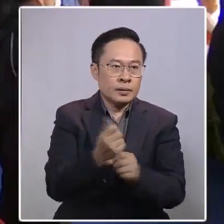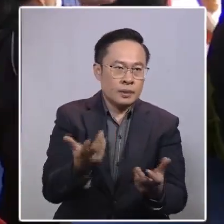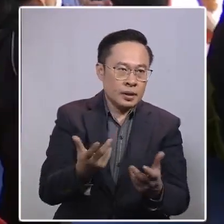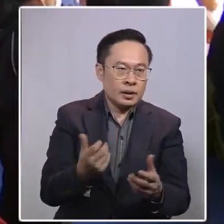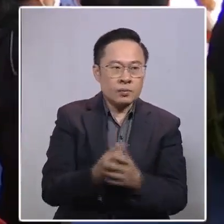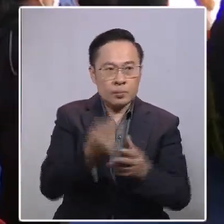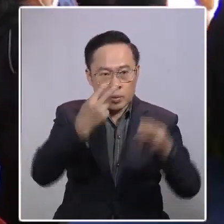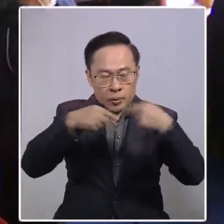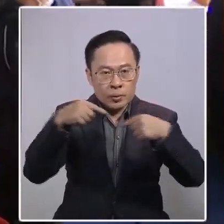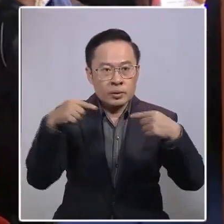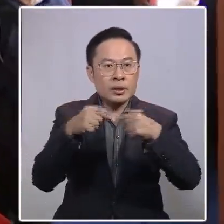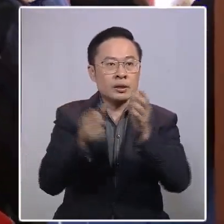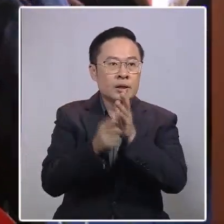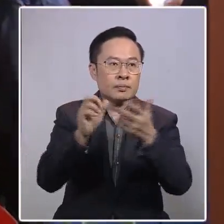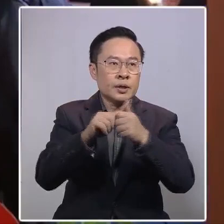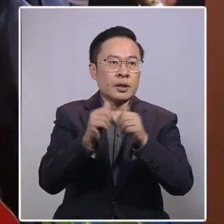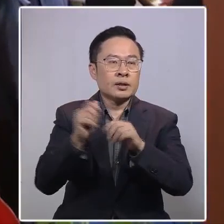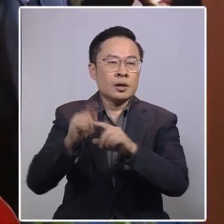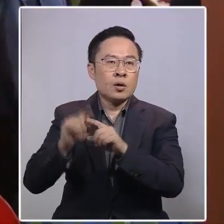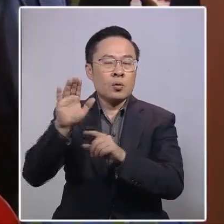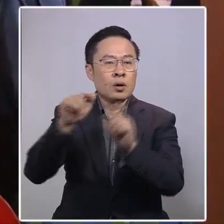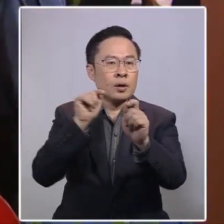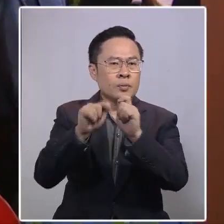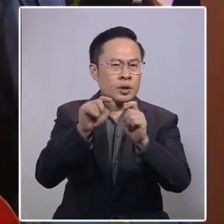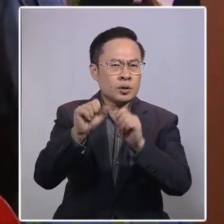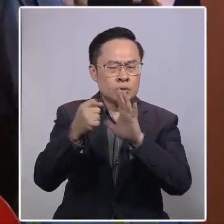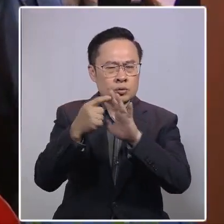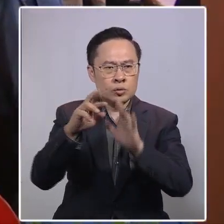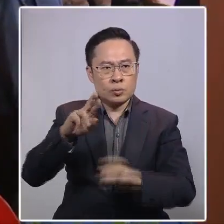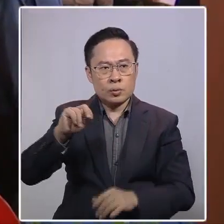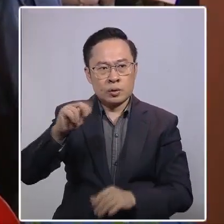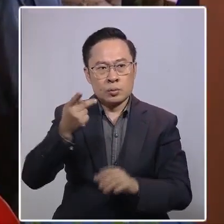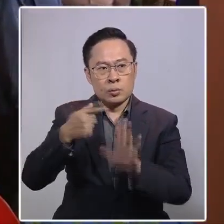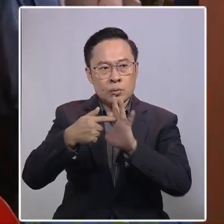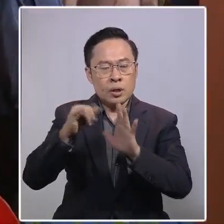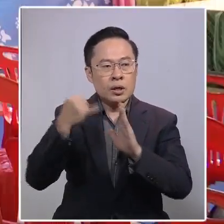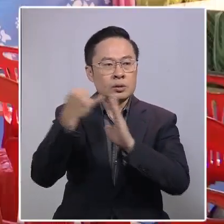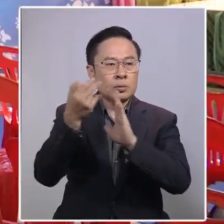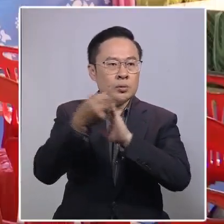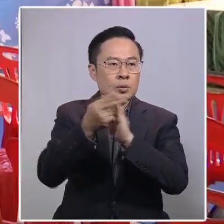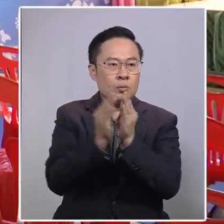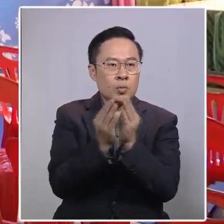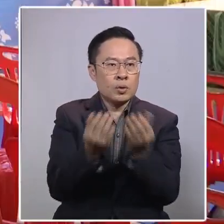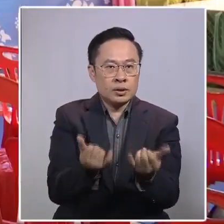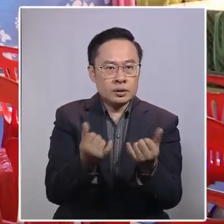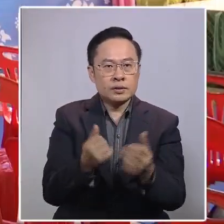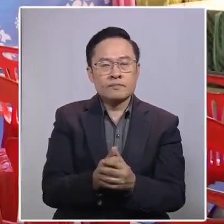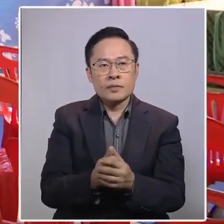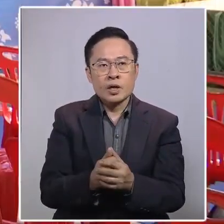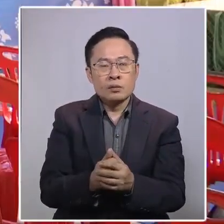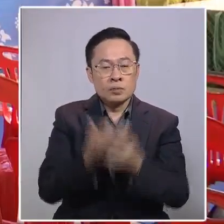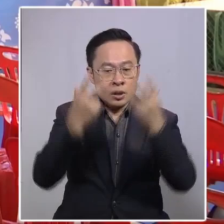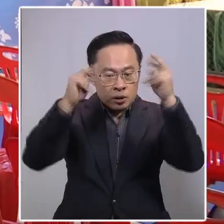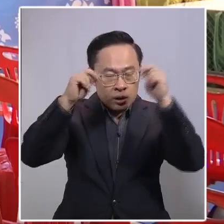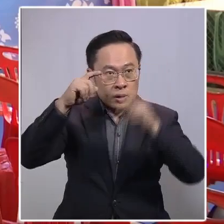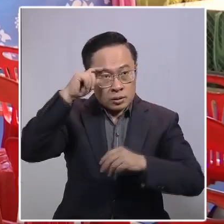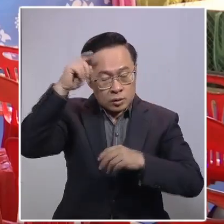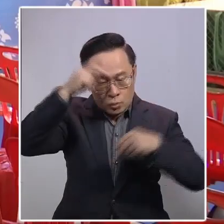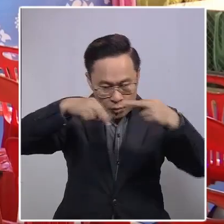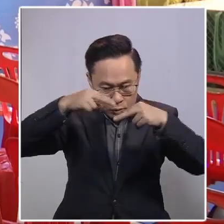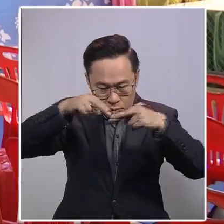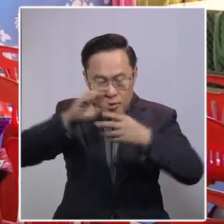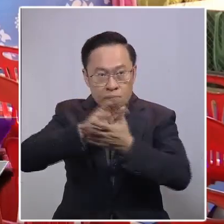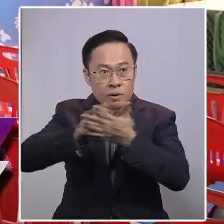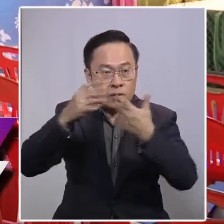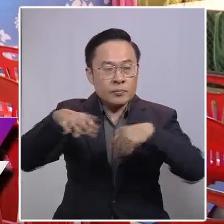การแก้ไขปัญหายาเสพติดในพื้นที่อำเภอสุวรรณคูหาจังหวัดหนองบัวลำภูทางนี้นะครับเมื่อนายกรัฐมนตรีเดินทางมาถึงนั้นก็จะ